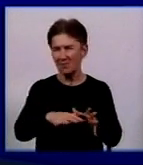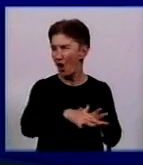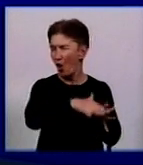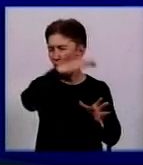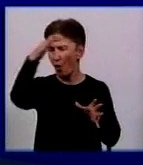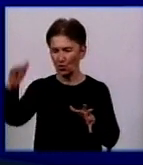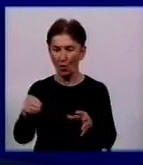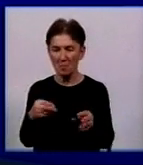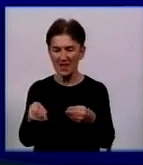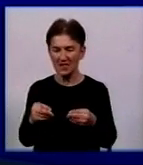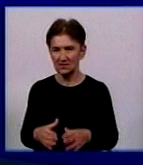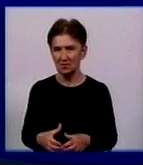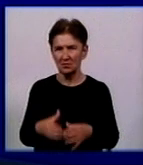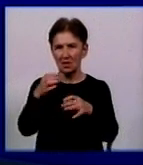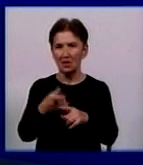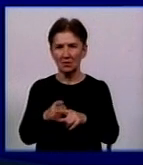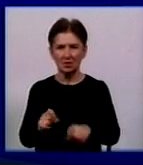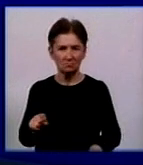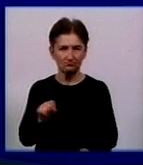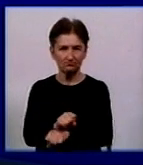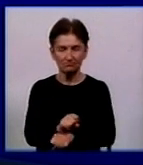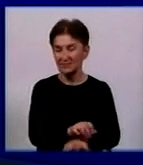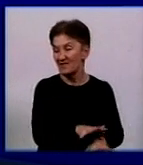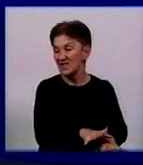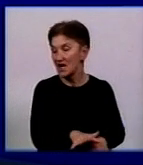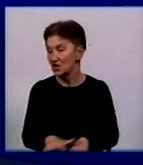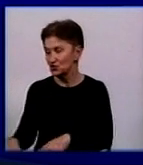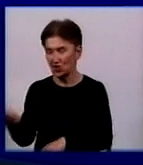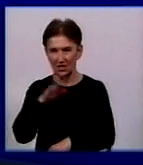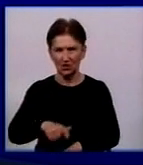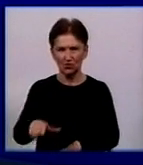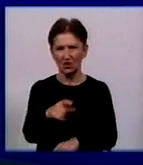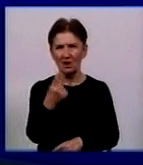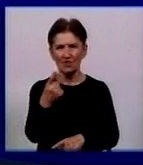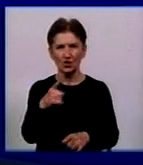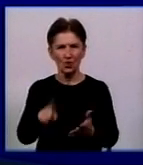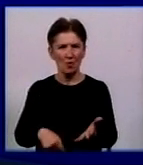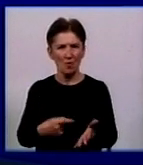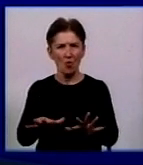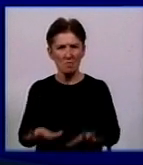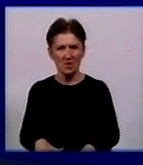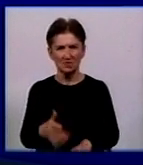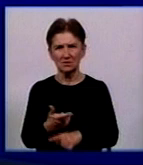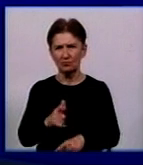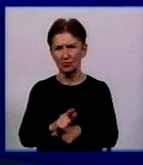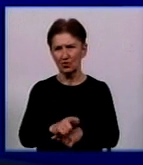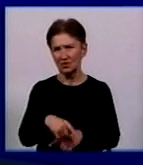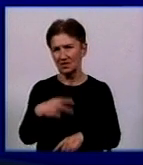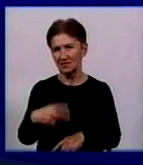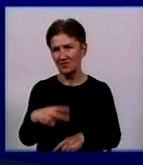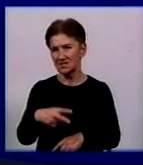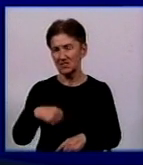пластикових пляшок, яка утворила пробку в течії річки. Сміття накопичувалося в одному місці упродовж понад двох десятків